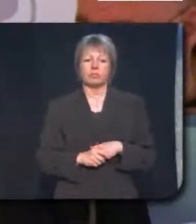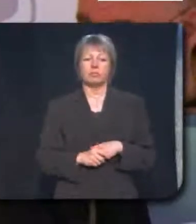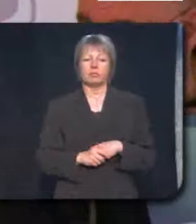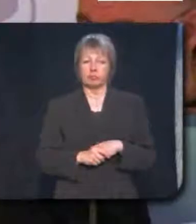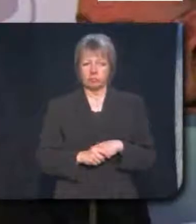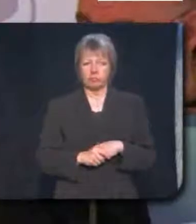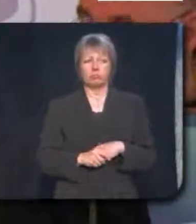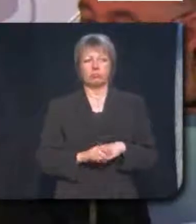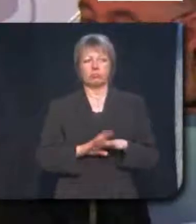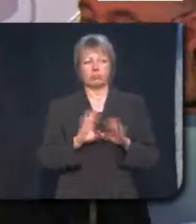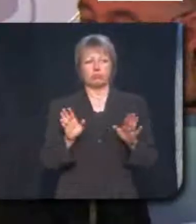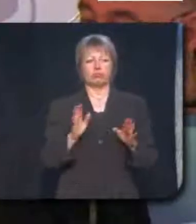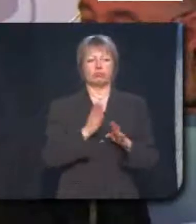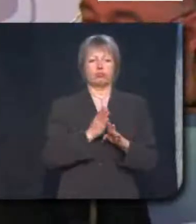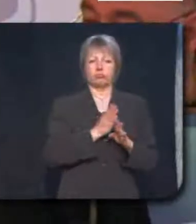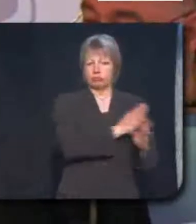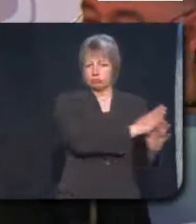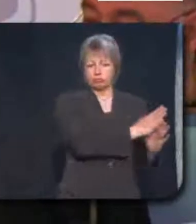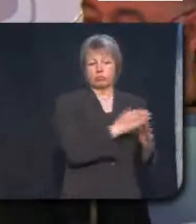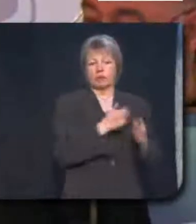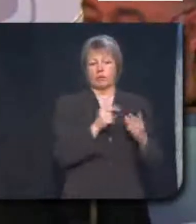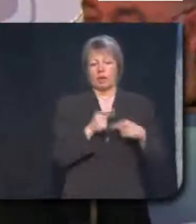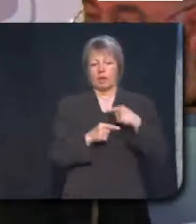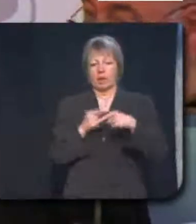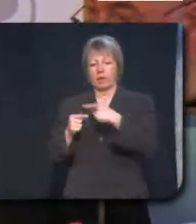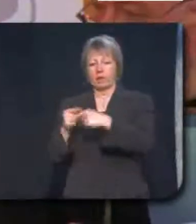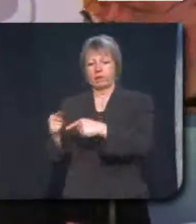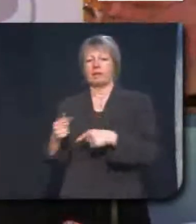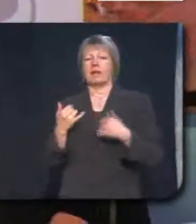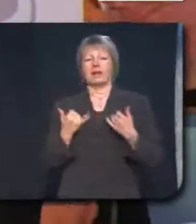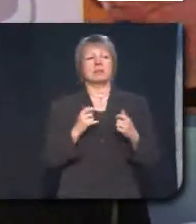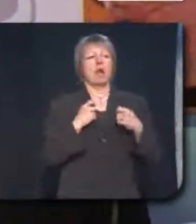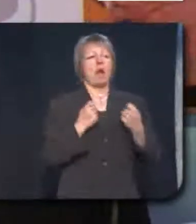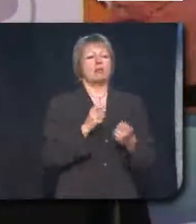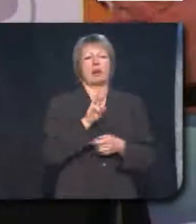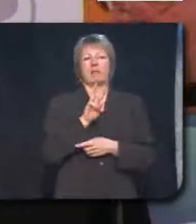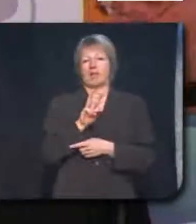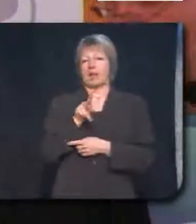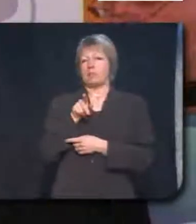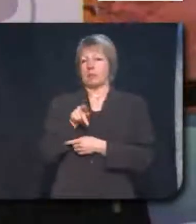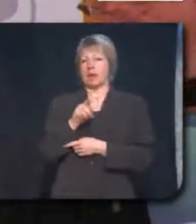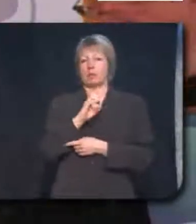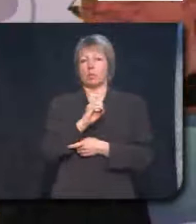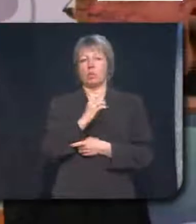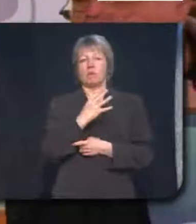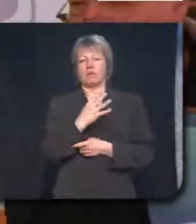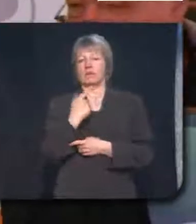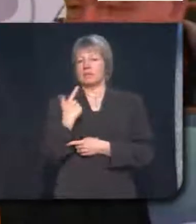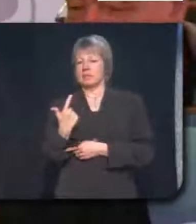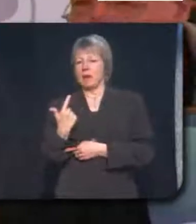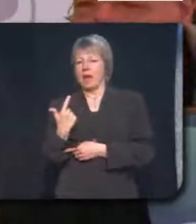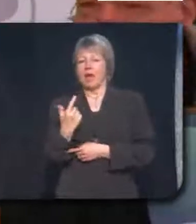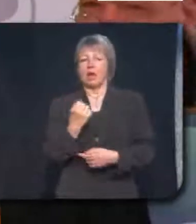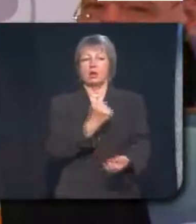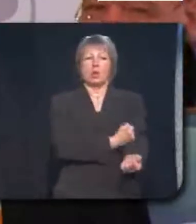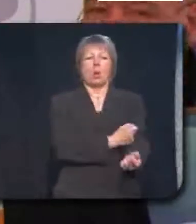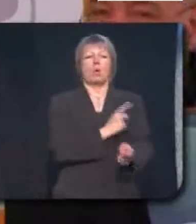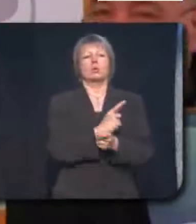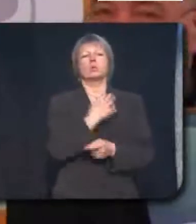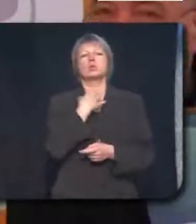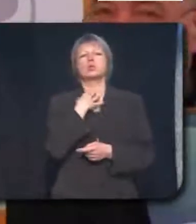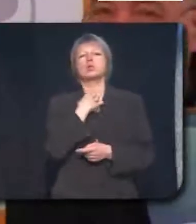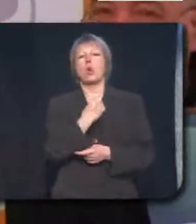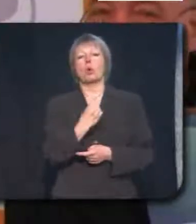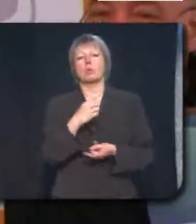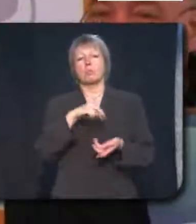gut dann machen wir hier auch weiter jetzt sind wir beim WP 042 Drogen und sucht politisches Wahlprogramm der